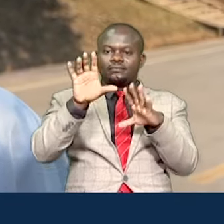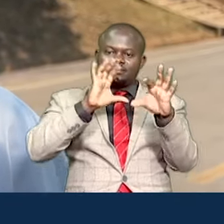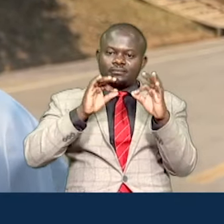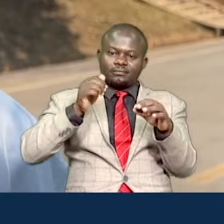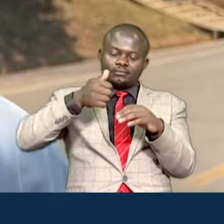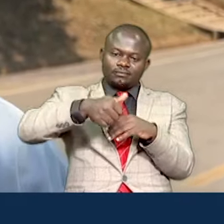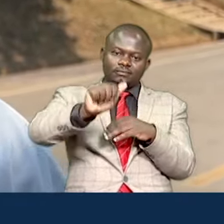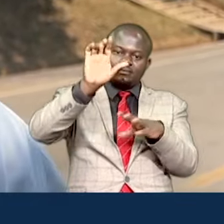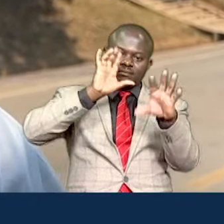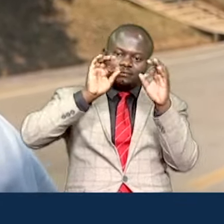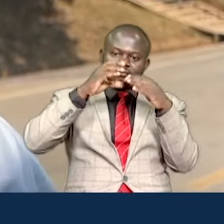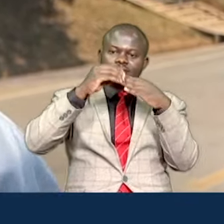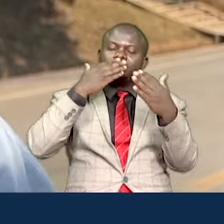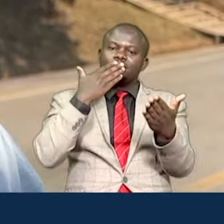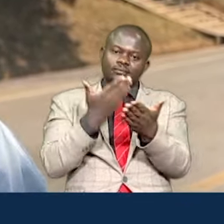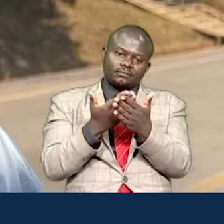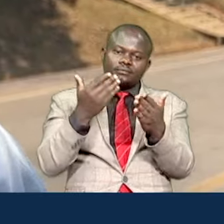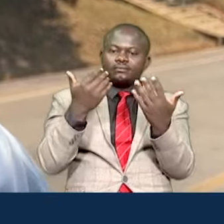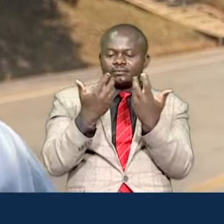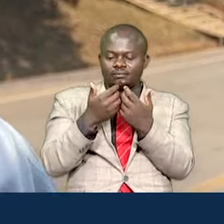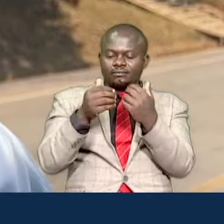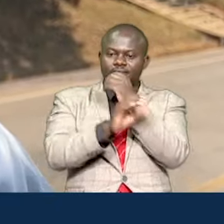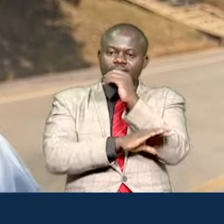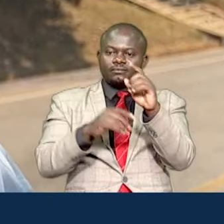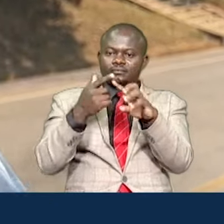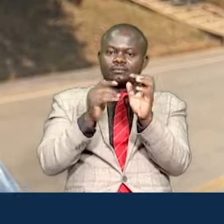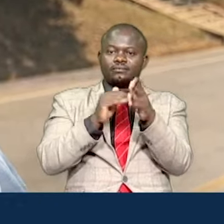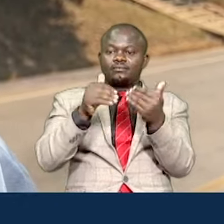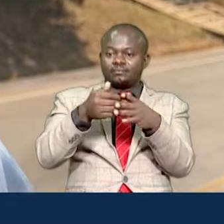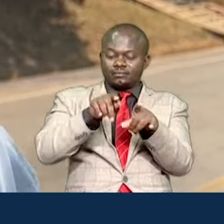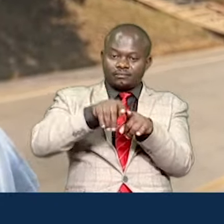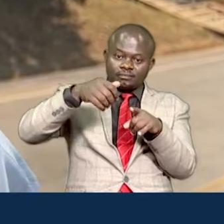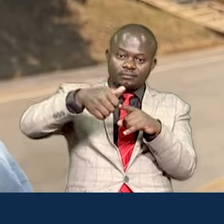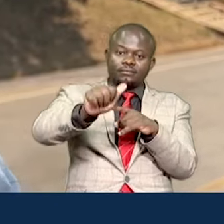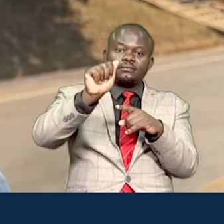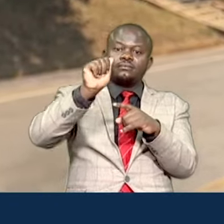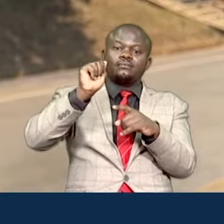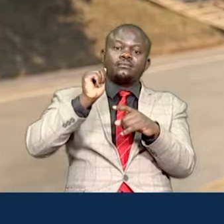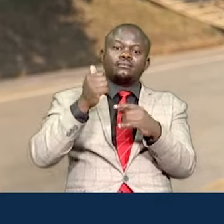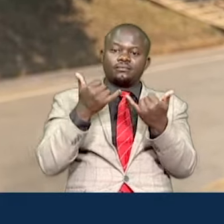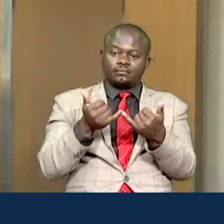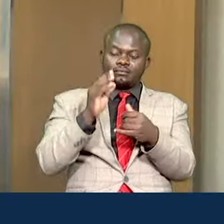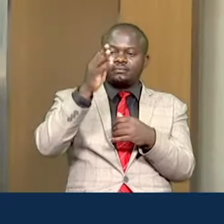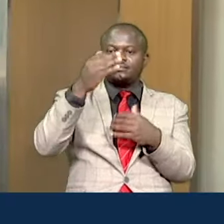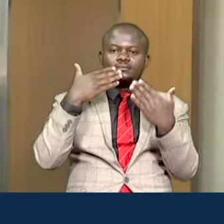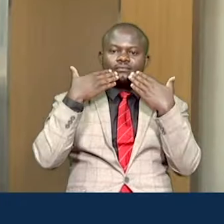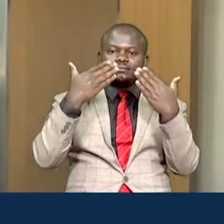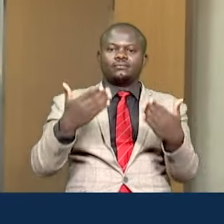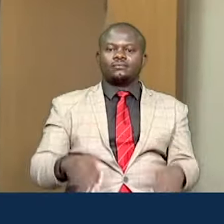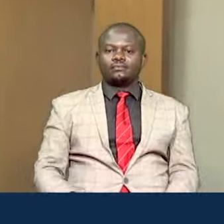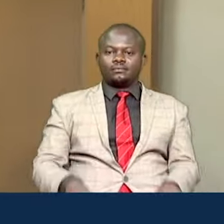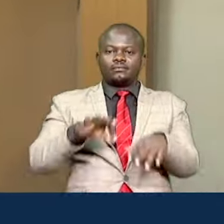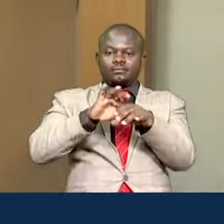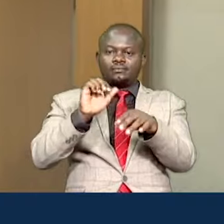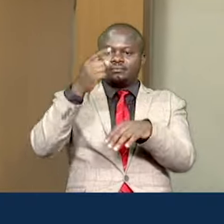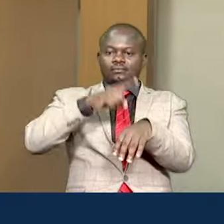yawe ugahitamo umuyobozi mwiza ubereye igihugu kandi nawe ukubereye kubwaha n'ahazaza hawe murakoze usibye gutora ku